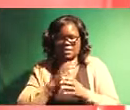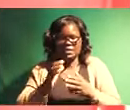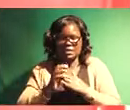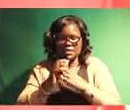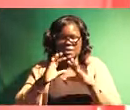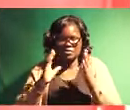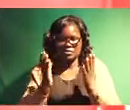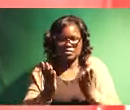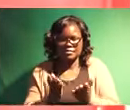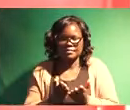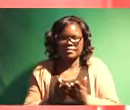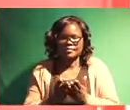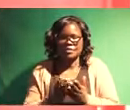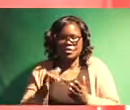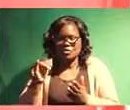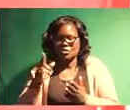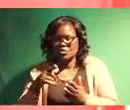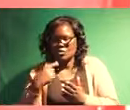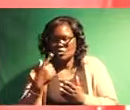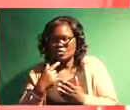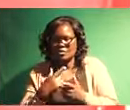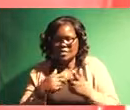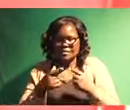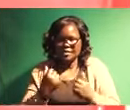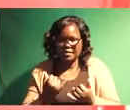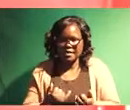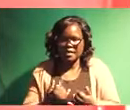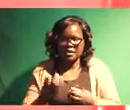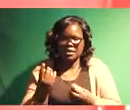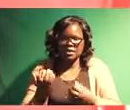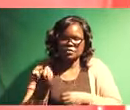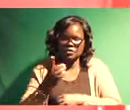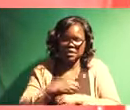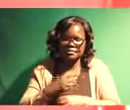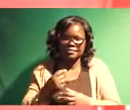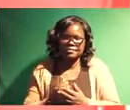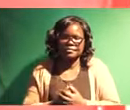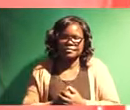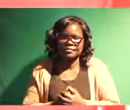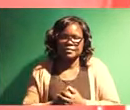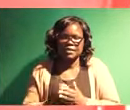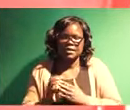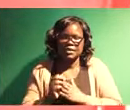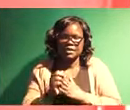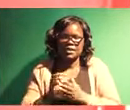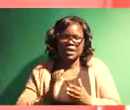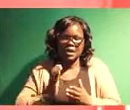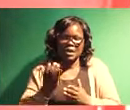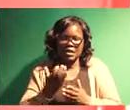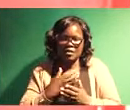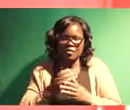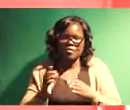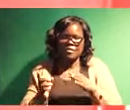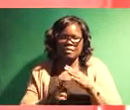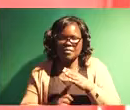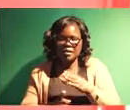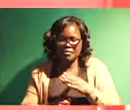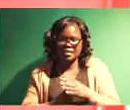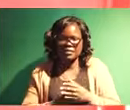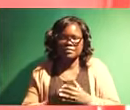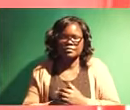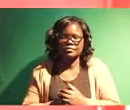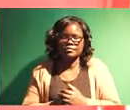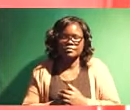wote wale wamefika hapa siku ya leo, na kiongozi wetu wa mbunge ya